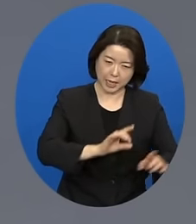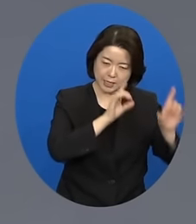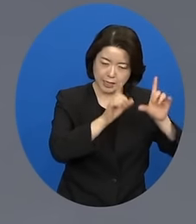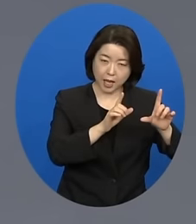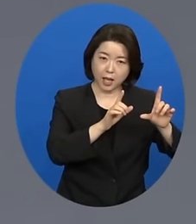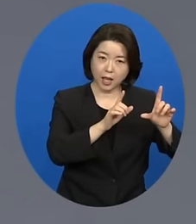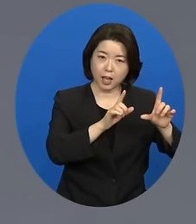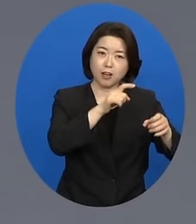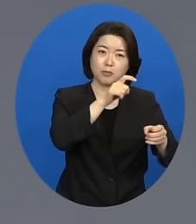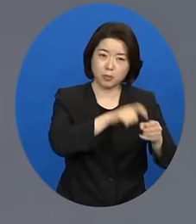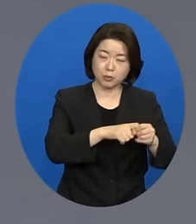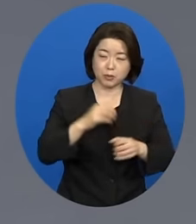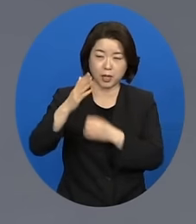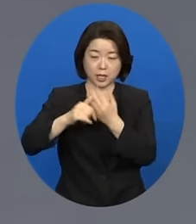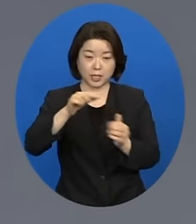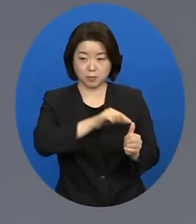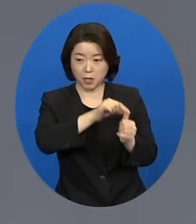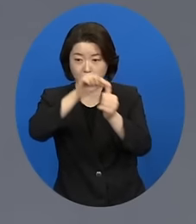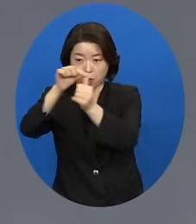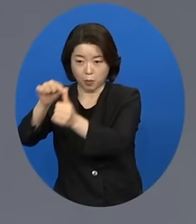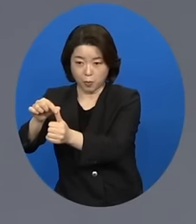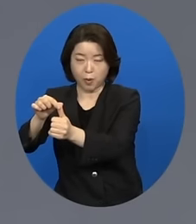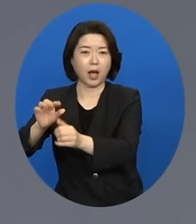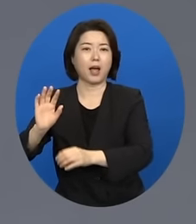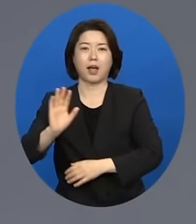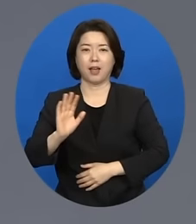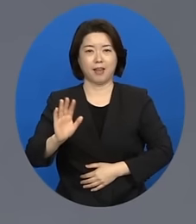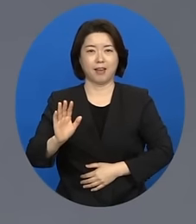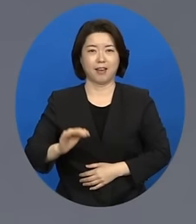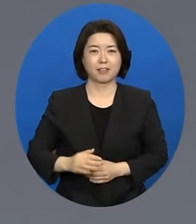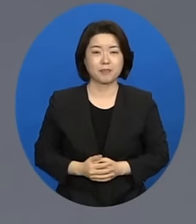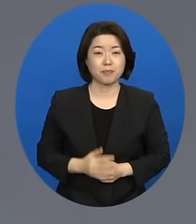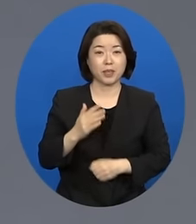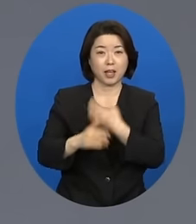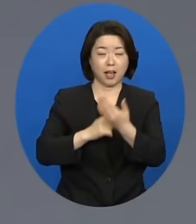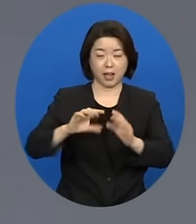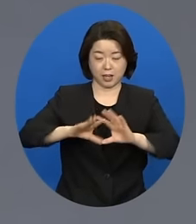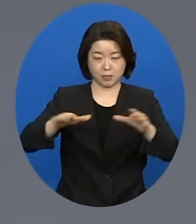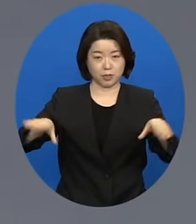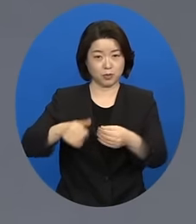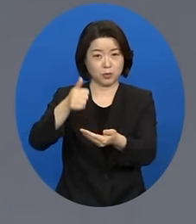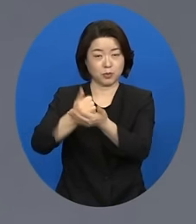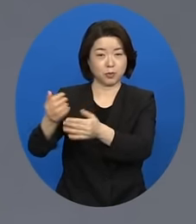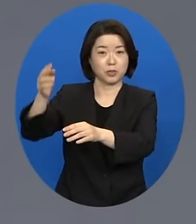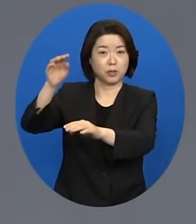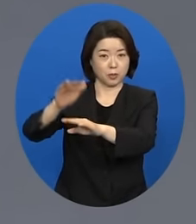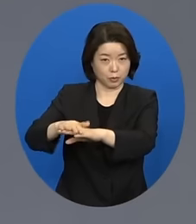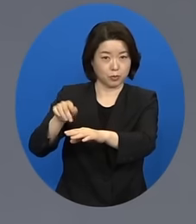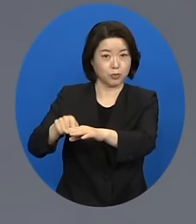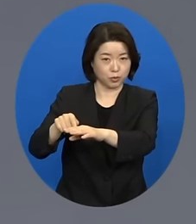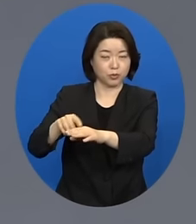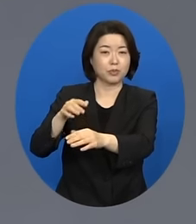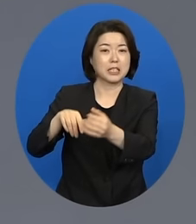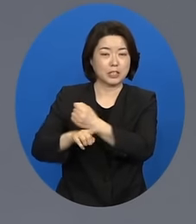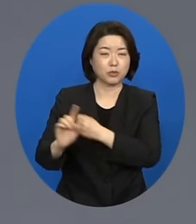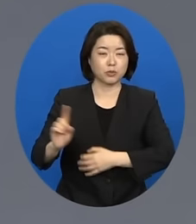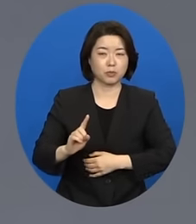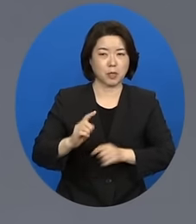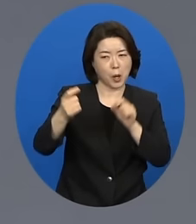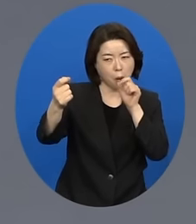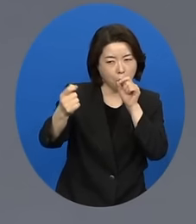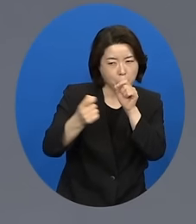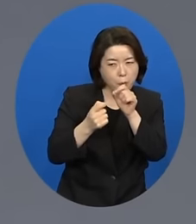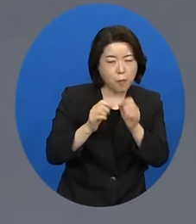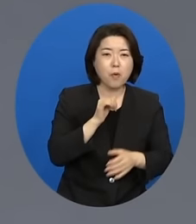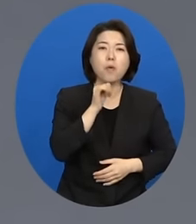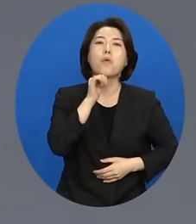거기에 세운 것은 결코 아니었습니다. 하나님께서 그를 총리를 세운 이유는 바로 다가오는 흉년을